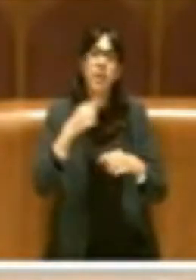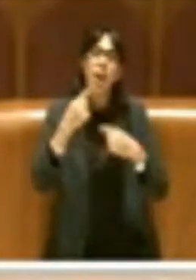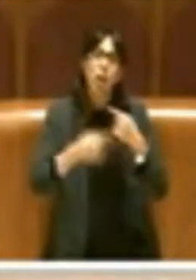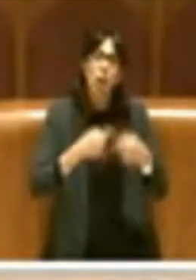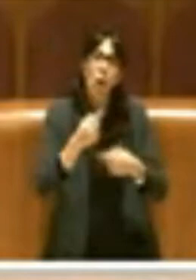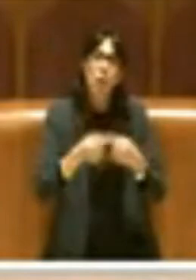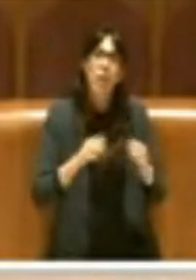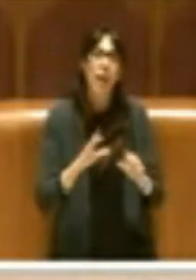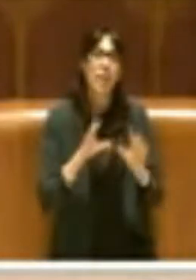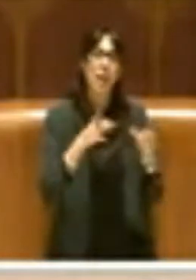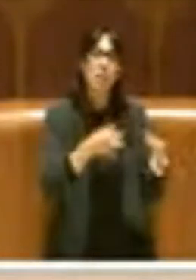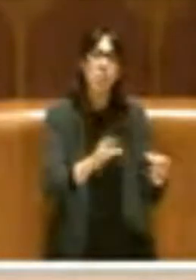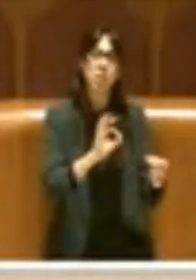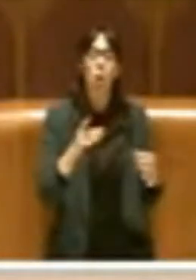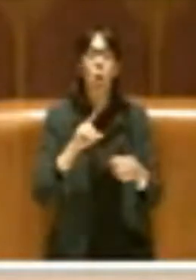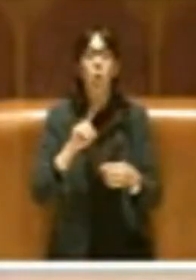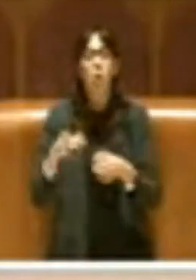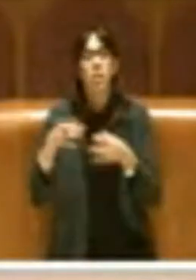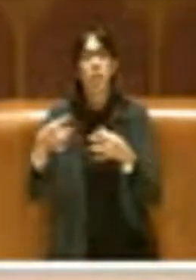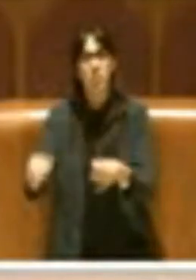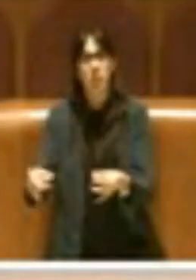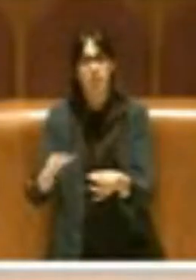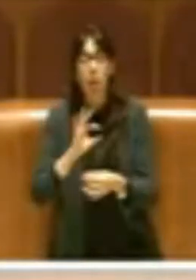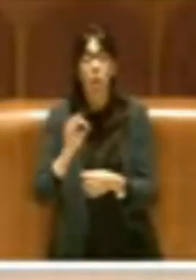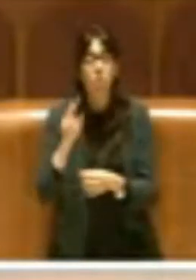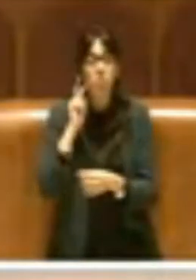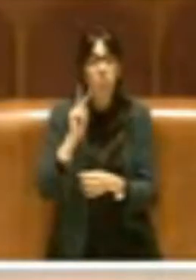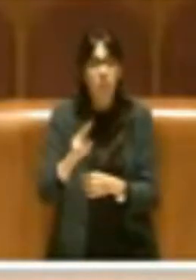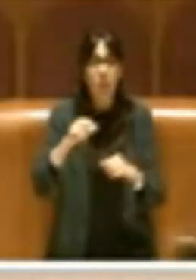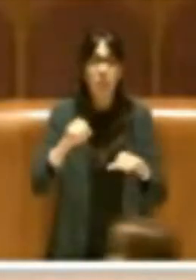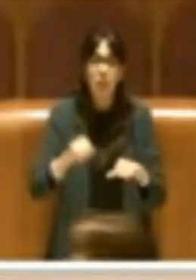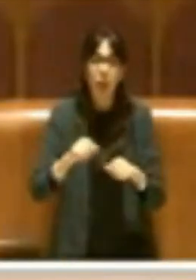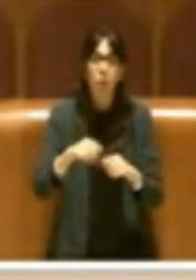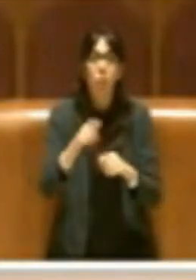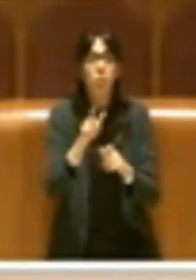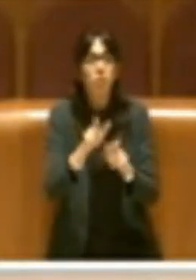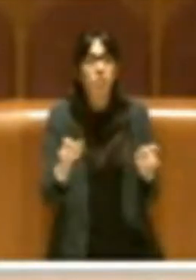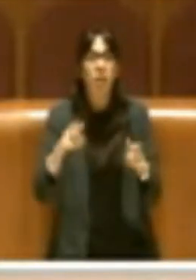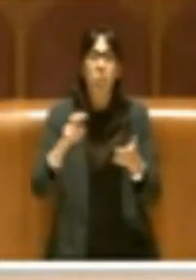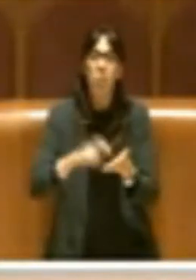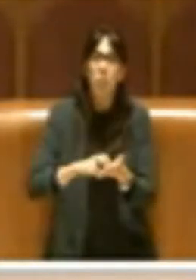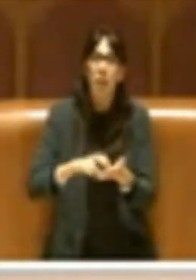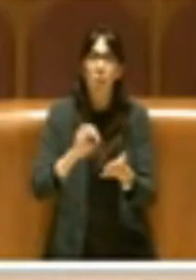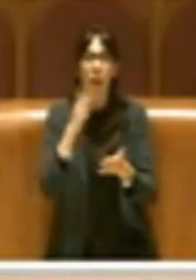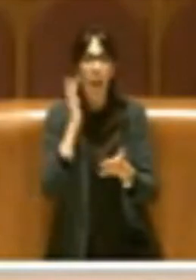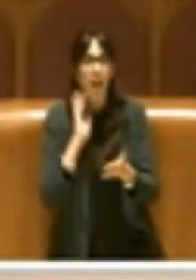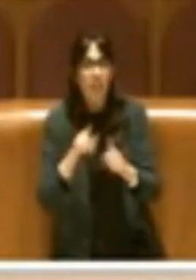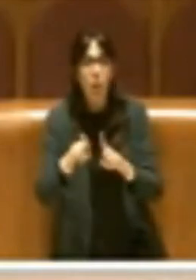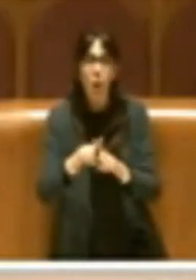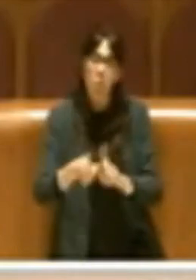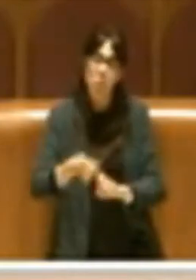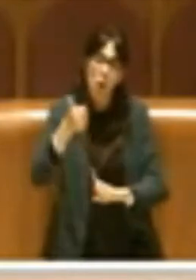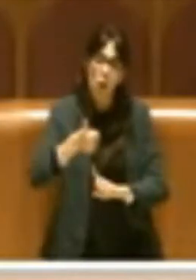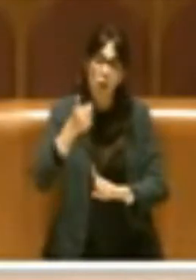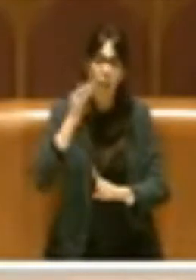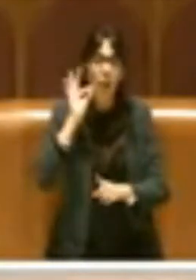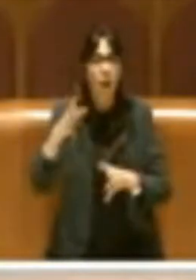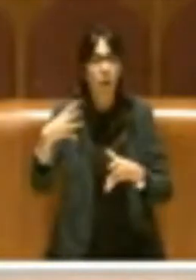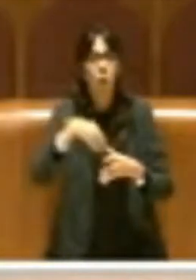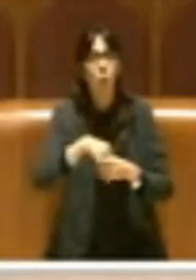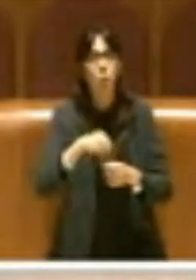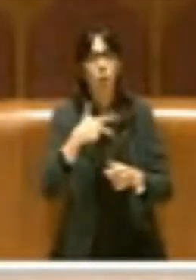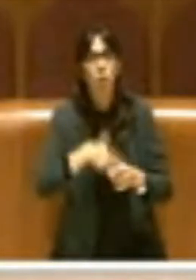trasmissibili. Oppure considerare la salute delle fasce più deboli a rischio quale prioritaria per l'inclusione sociale